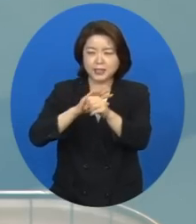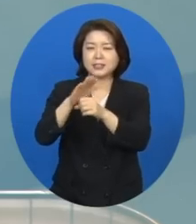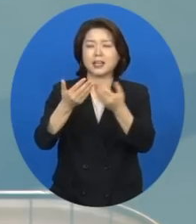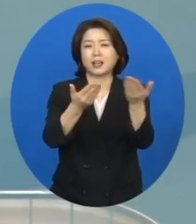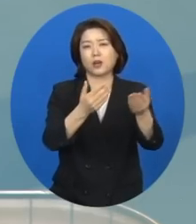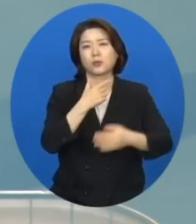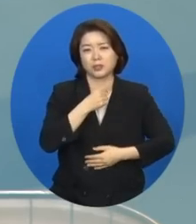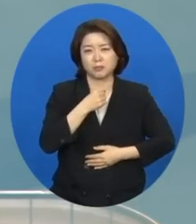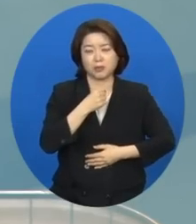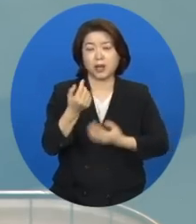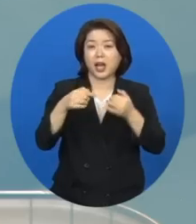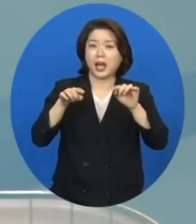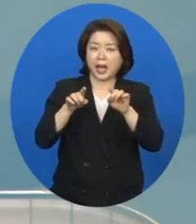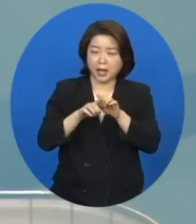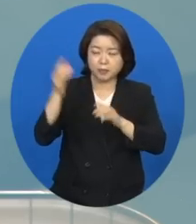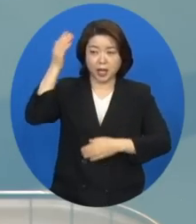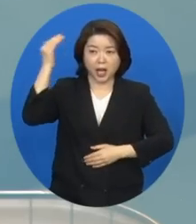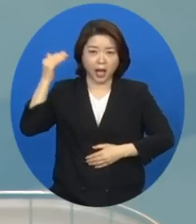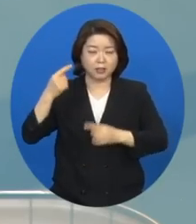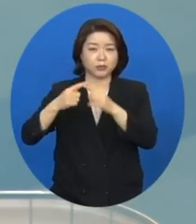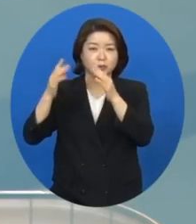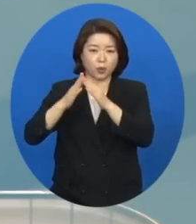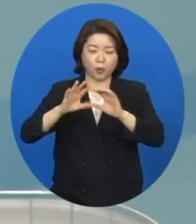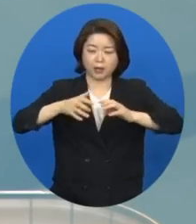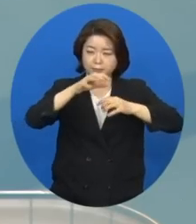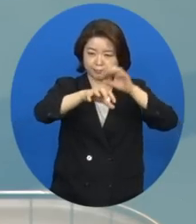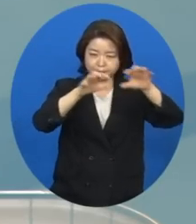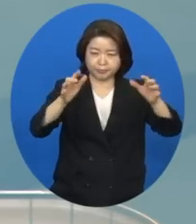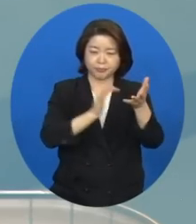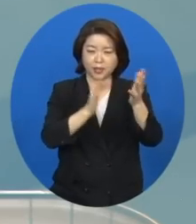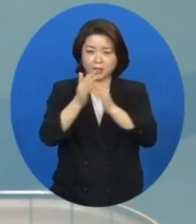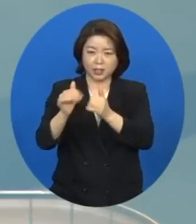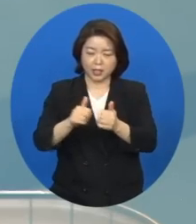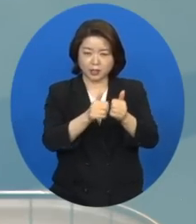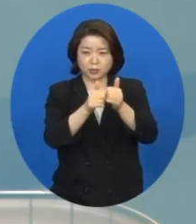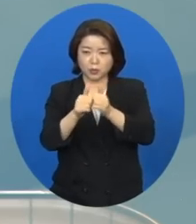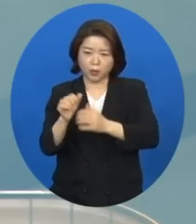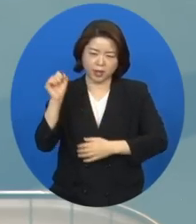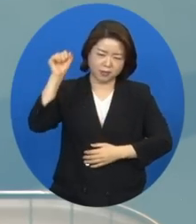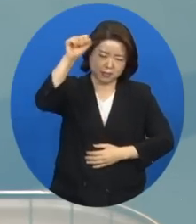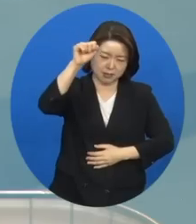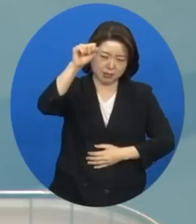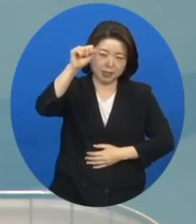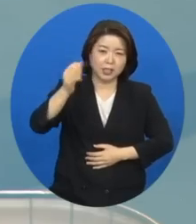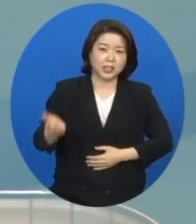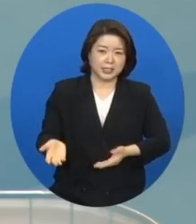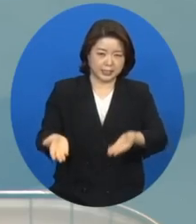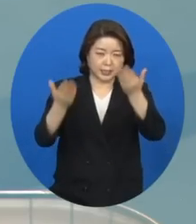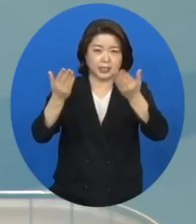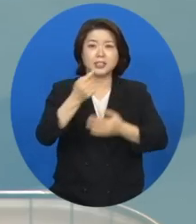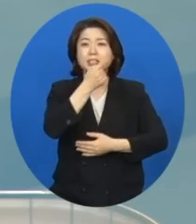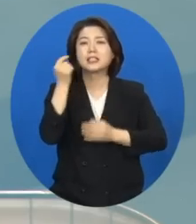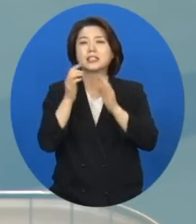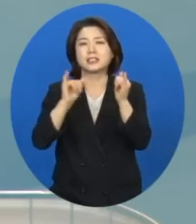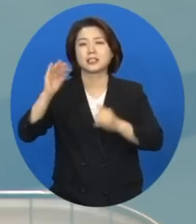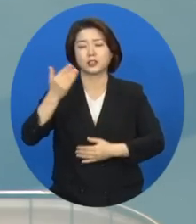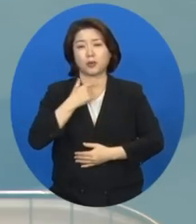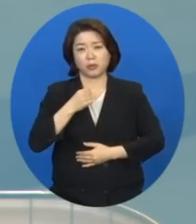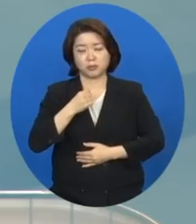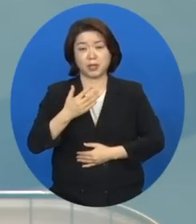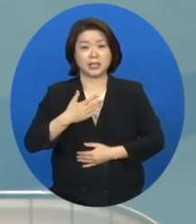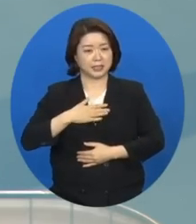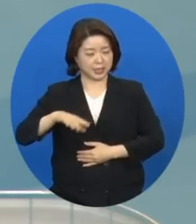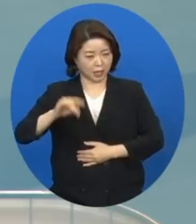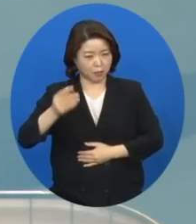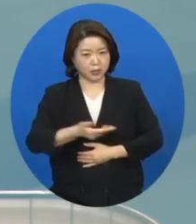그리고 함께 한국교회와 열방의 예수동행운동을 일으키는 증인으로 서고 싶습니다. 제가 먼저 여러분을 위해 더